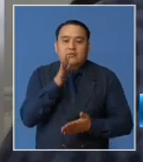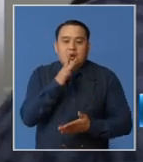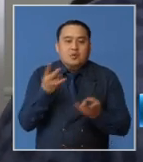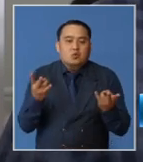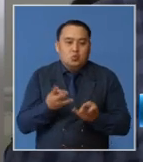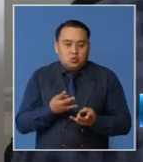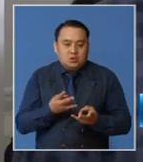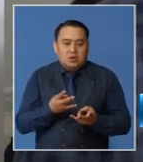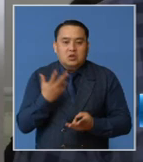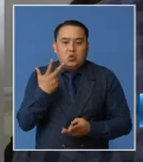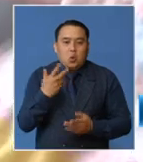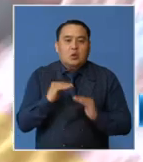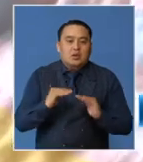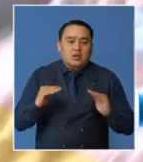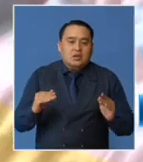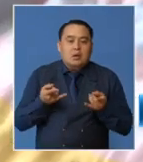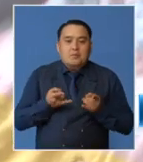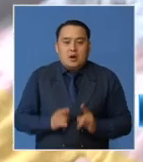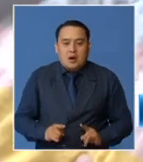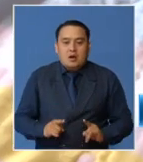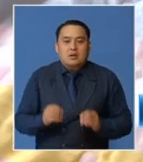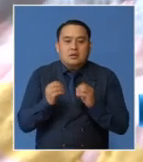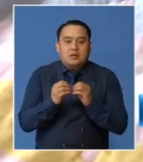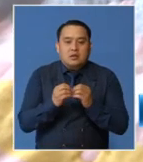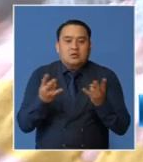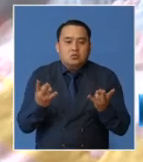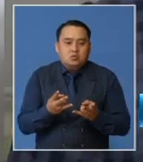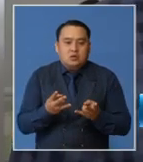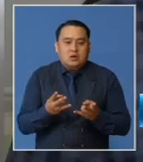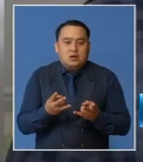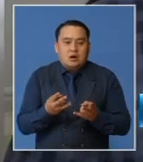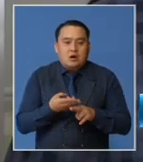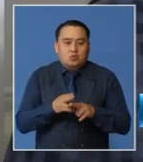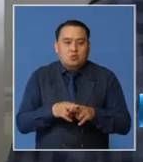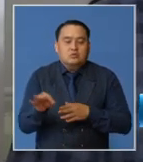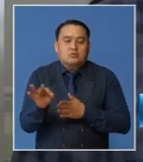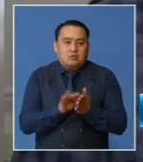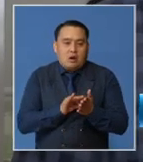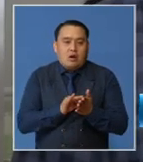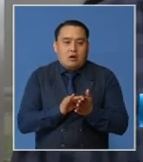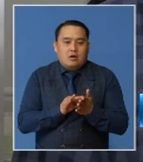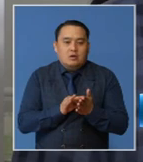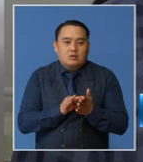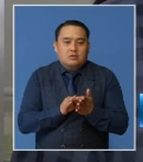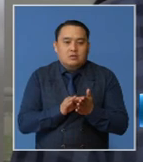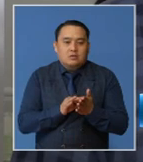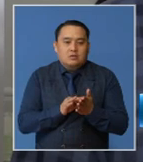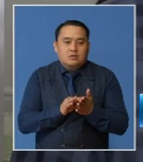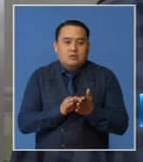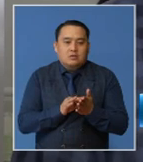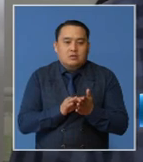у нас трое детей у меня появилось, это лет 10 как минимум надо было. Ну, а тут, как